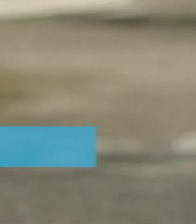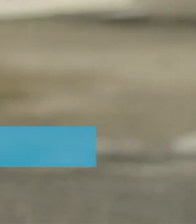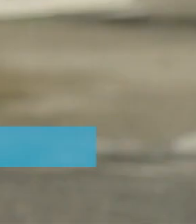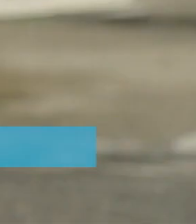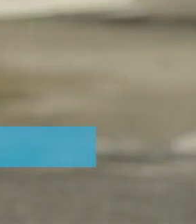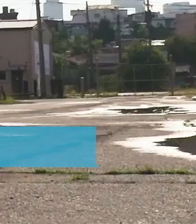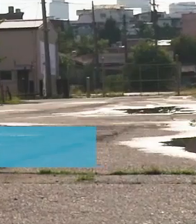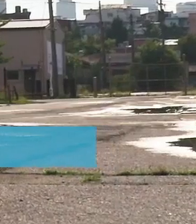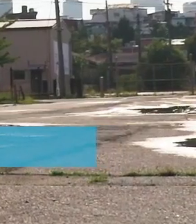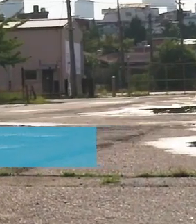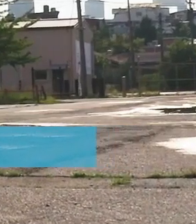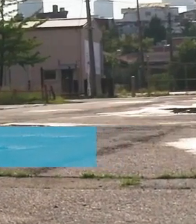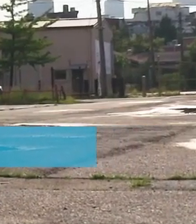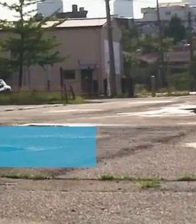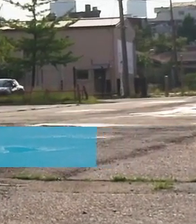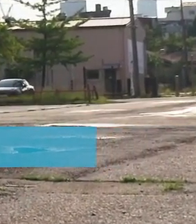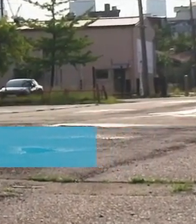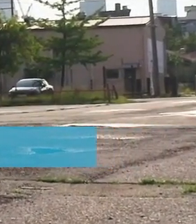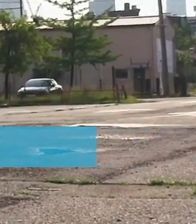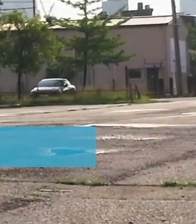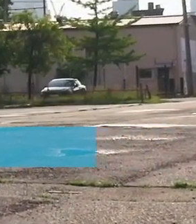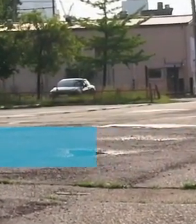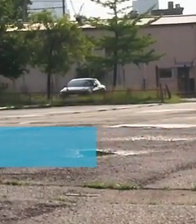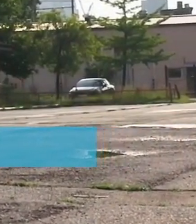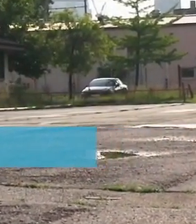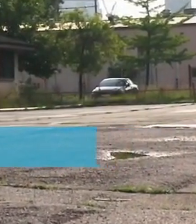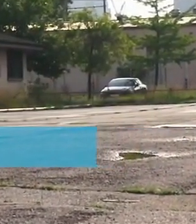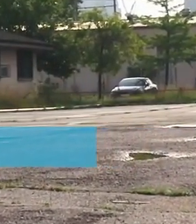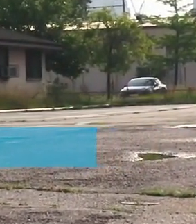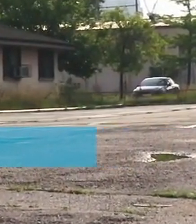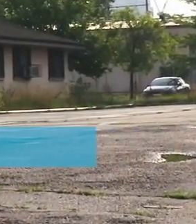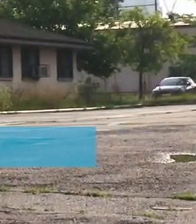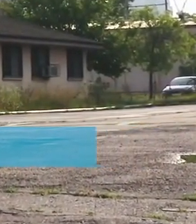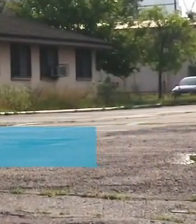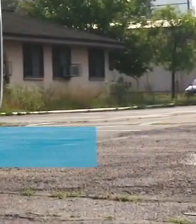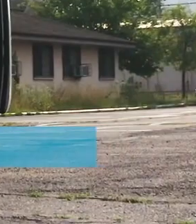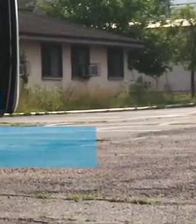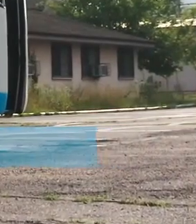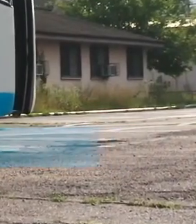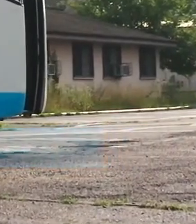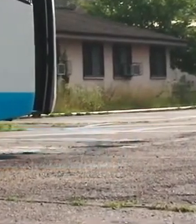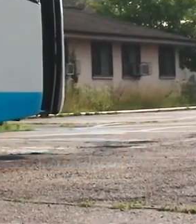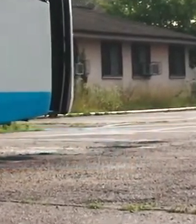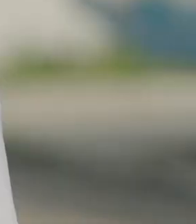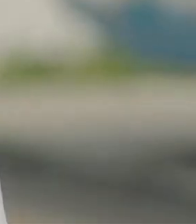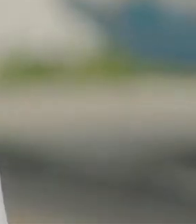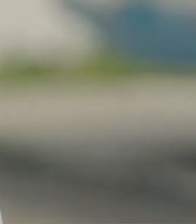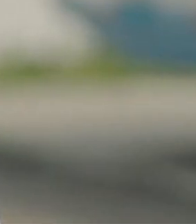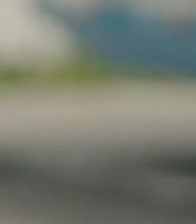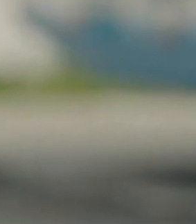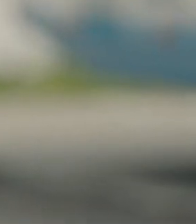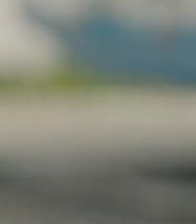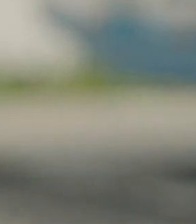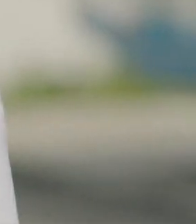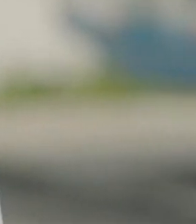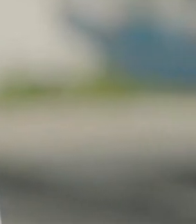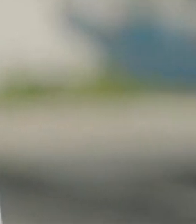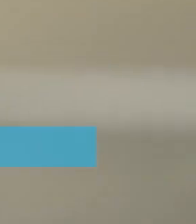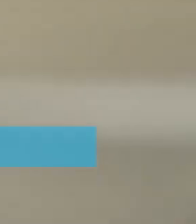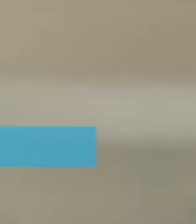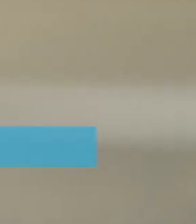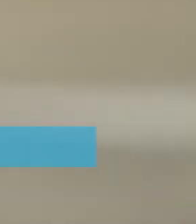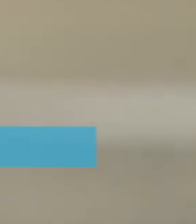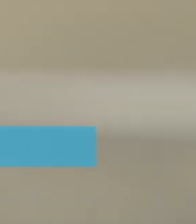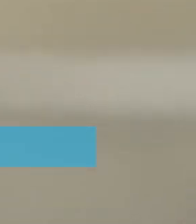소진 관리를 위해서 저희 찾아가는 마음 안심버스가 더욱더 힘을 내야 될 것 같습니다.